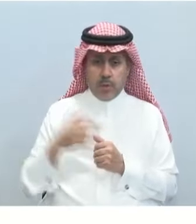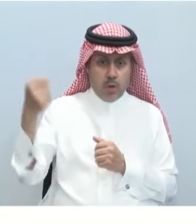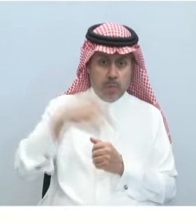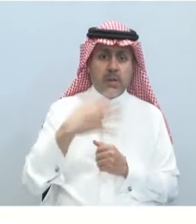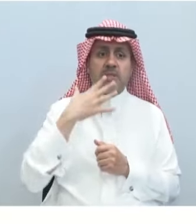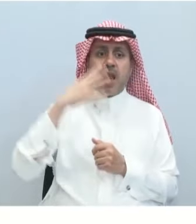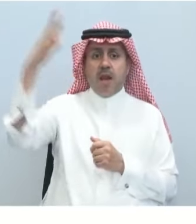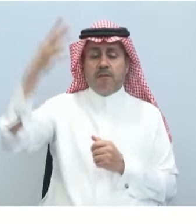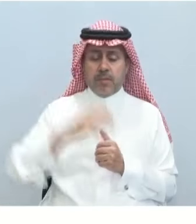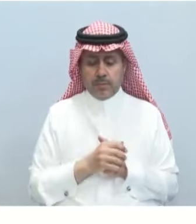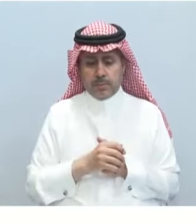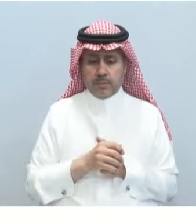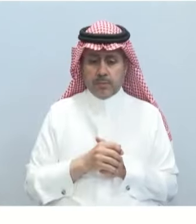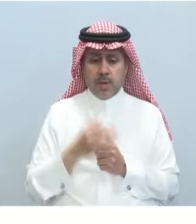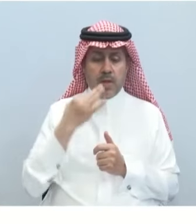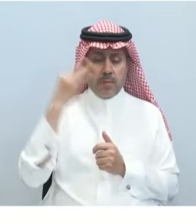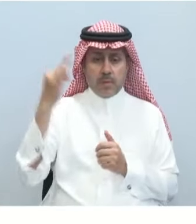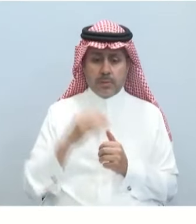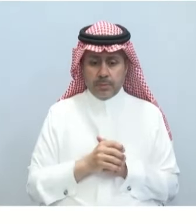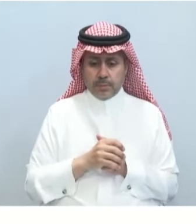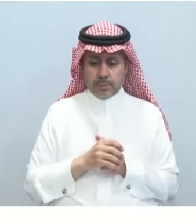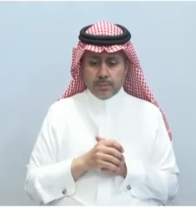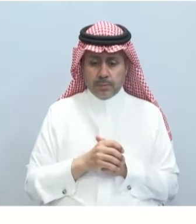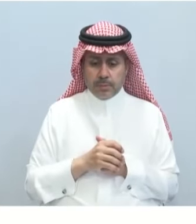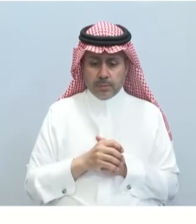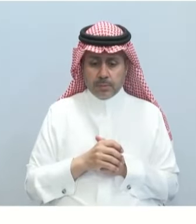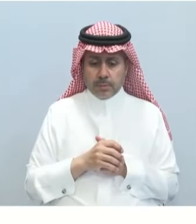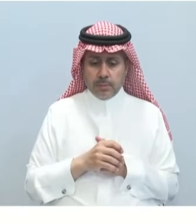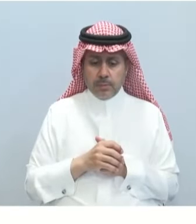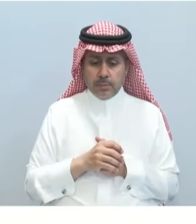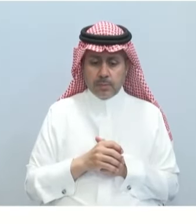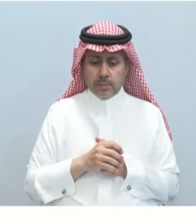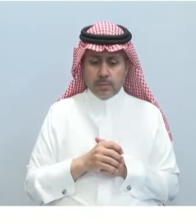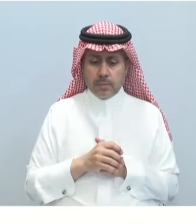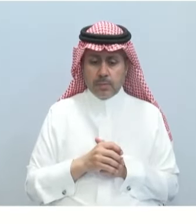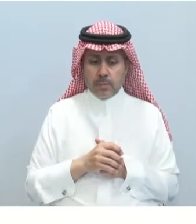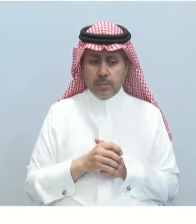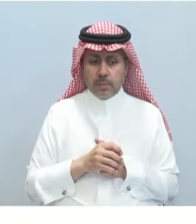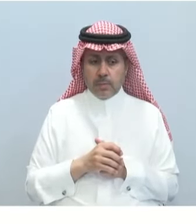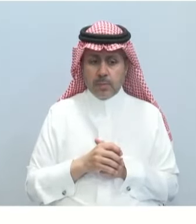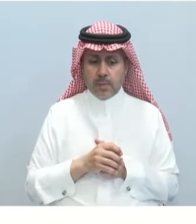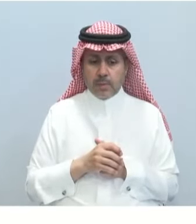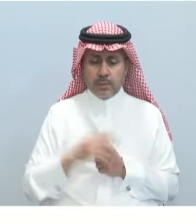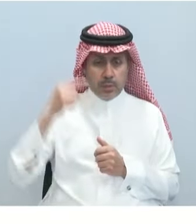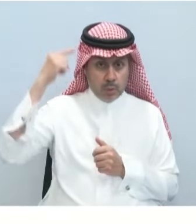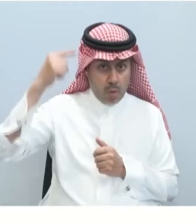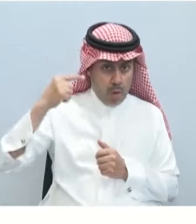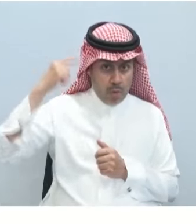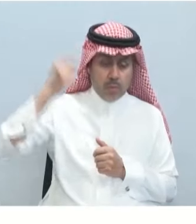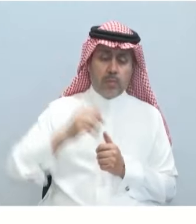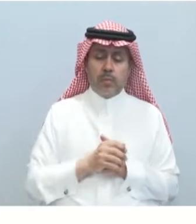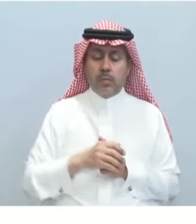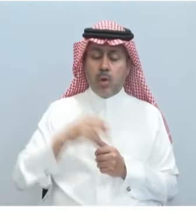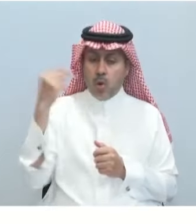وللمحكمة 300 ال ريال في حال اقترانها باي مما ياتي الان تلاحظ انها تضاعفت